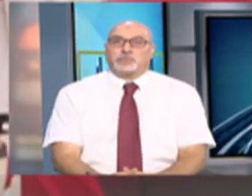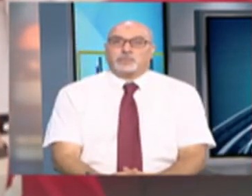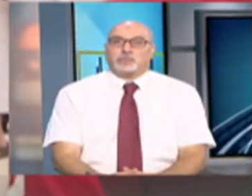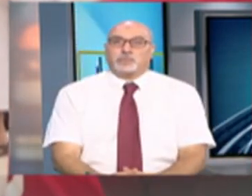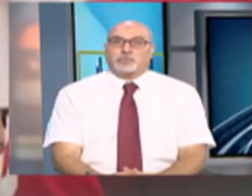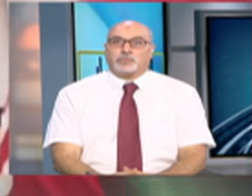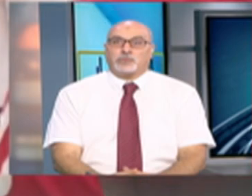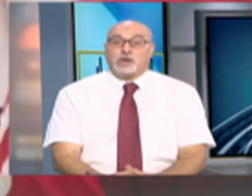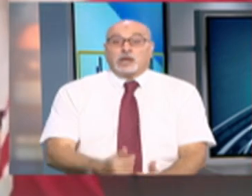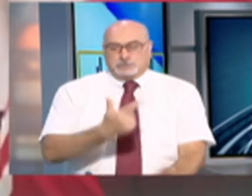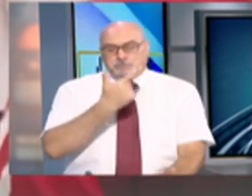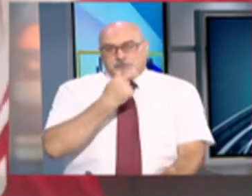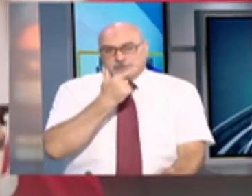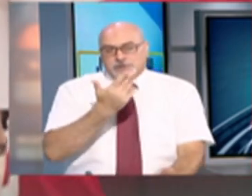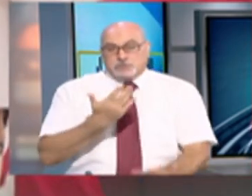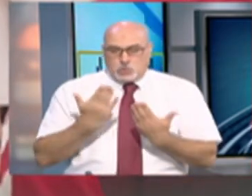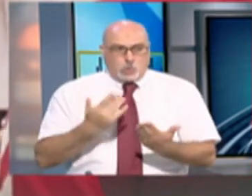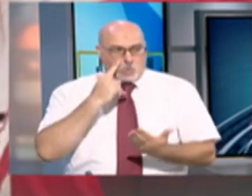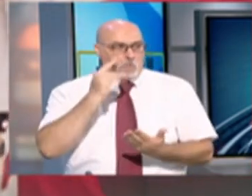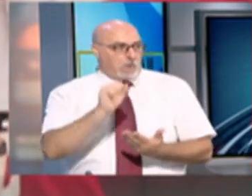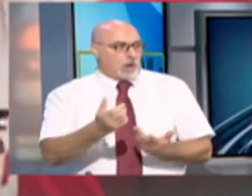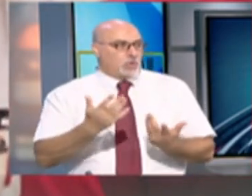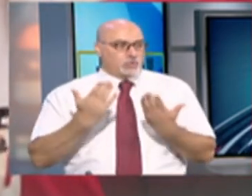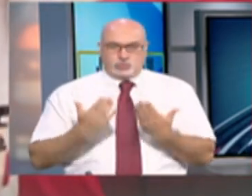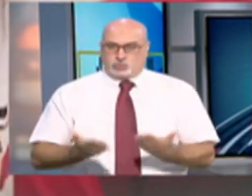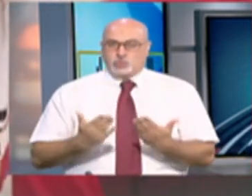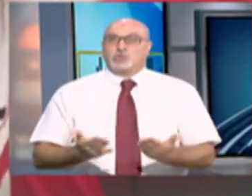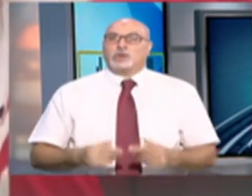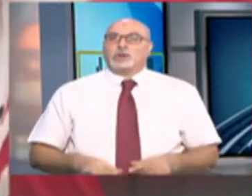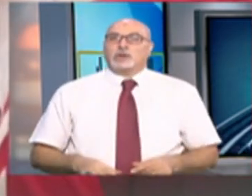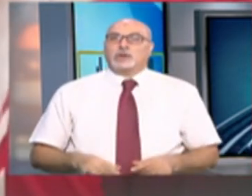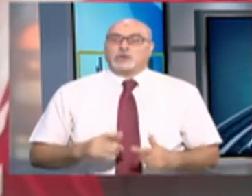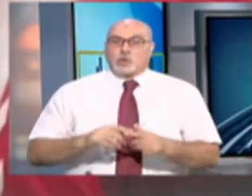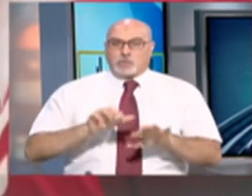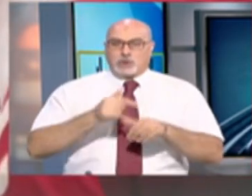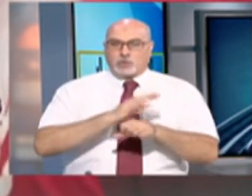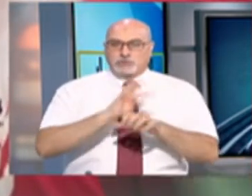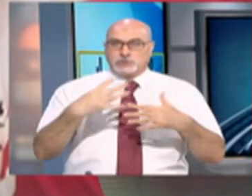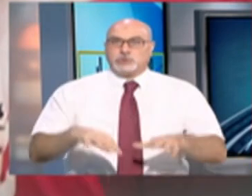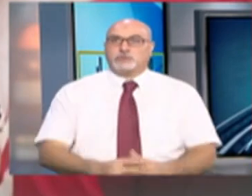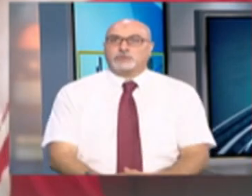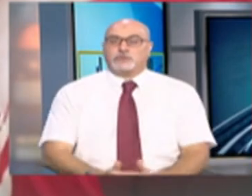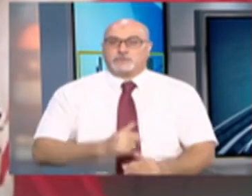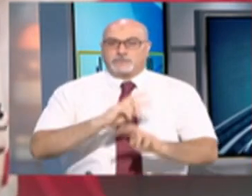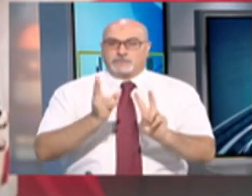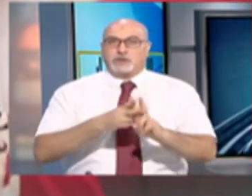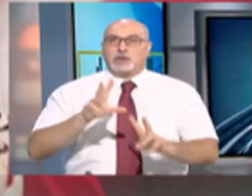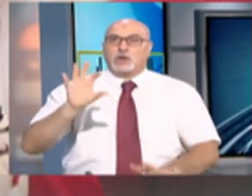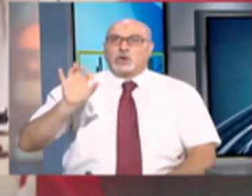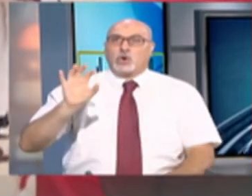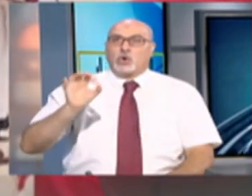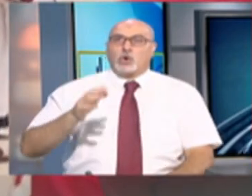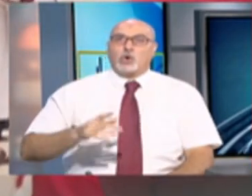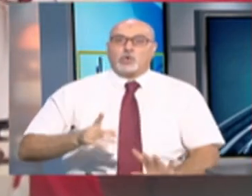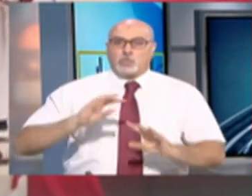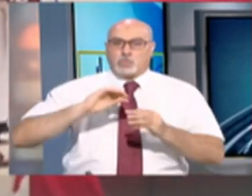ظروف سهلة. اليوم بعد إن شاء الله ما زالت الجائحة متاع الكورونا، وهران حطت جميع